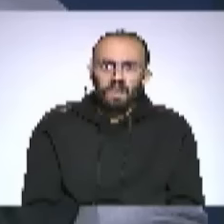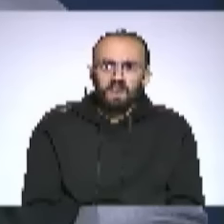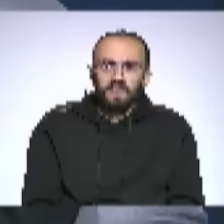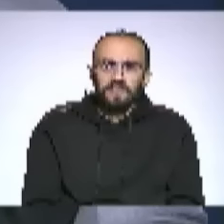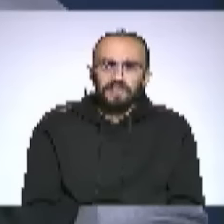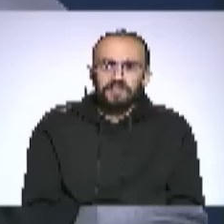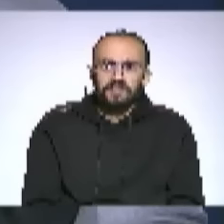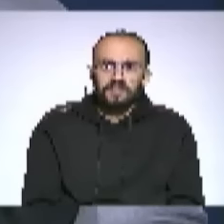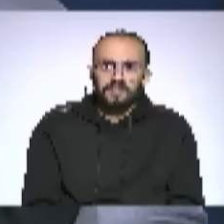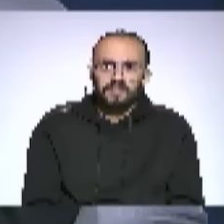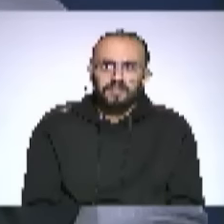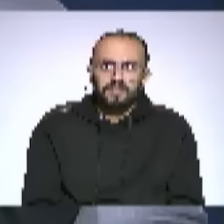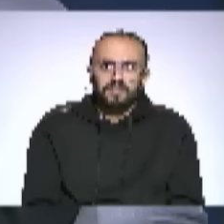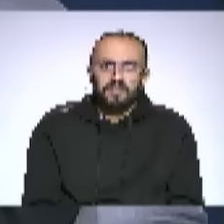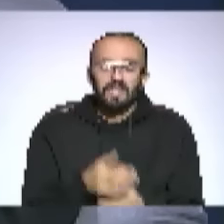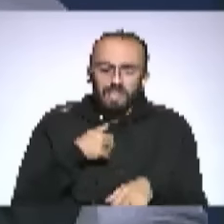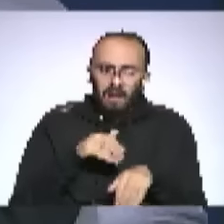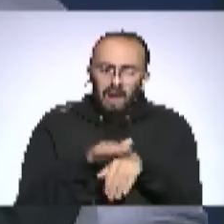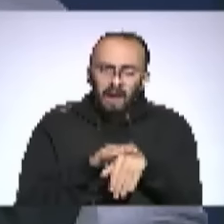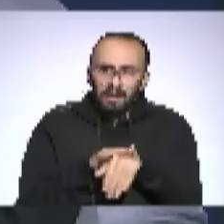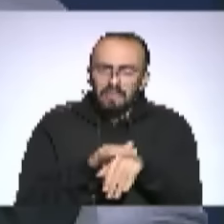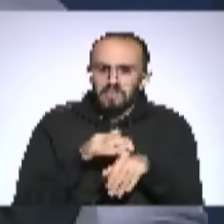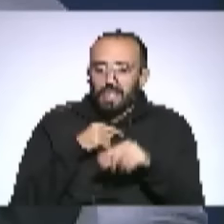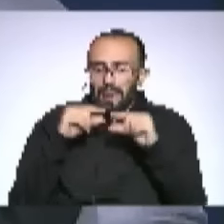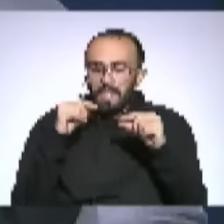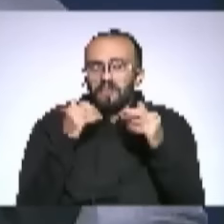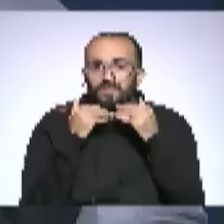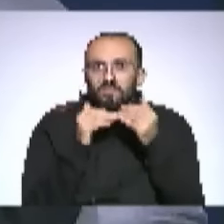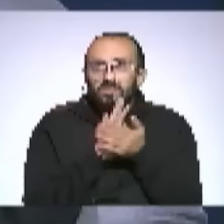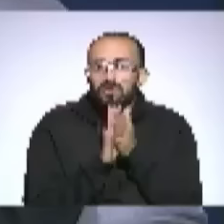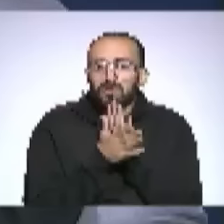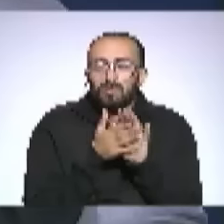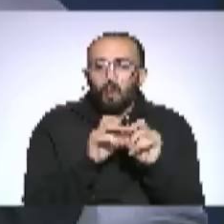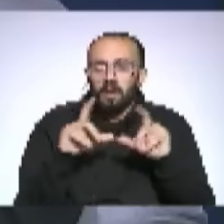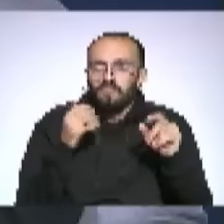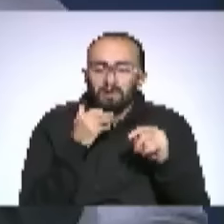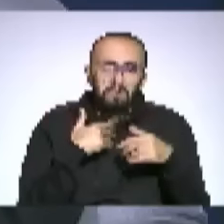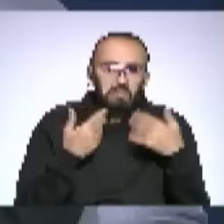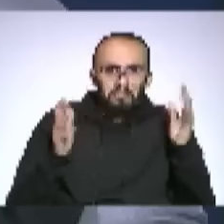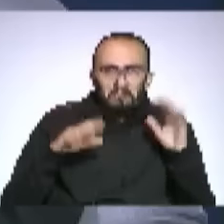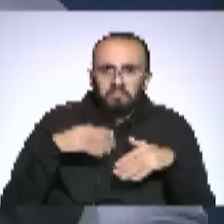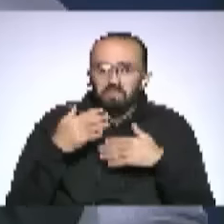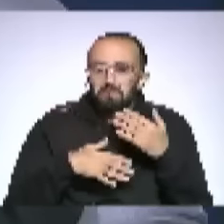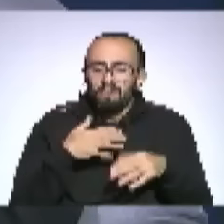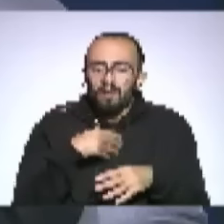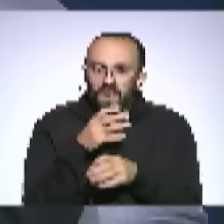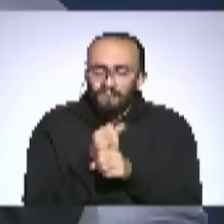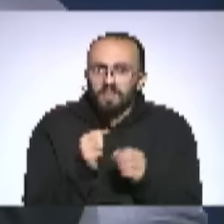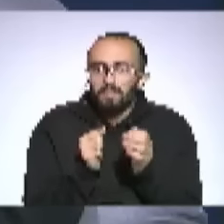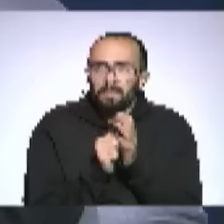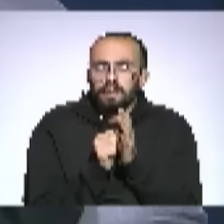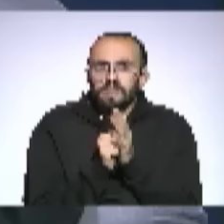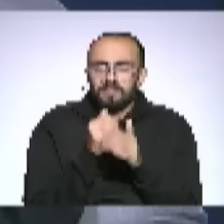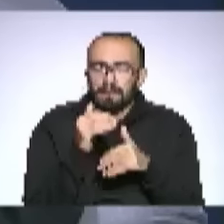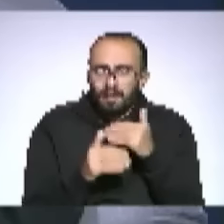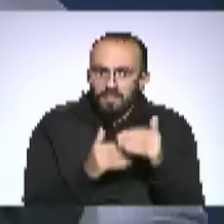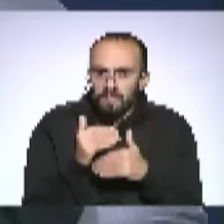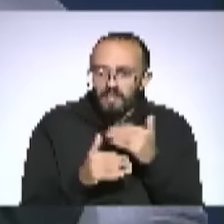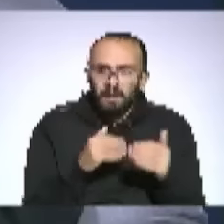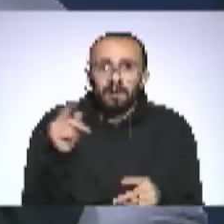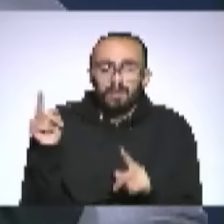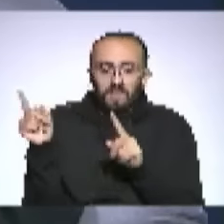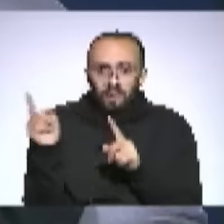وقعدت فتره انا حاسه وما عنديش اي دليل ما عنديش اي اثبات عايشه وبحافظ على بيتي واولادي من فتره